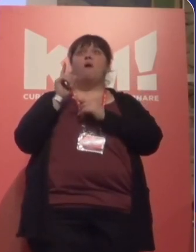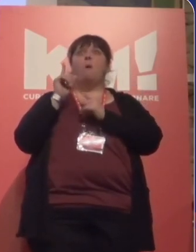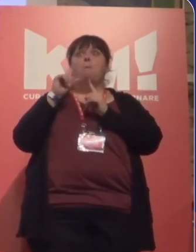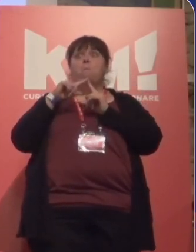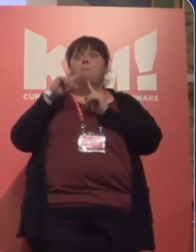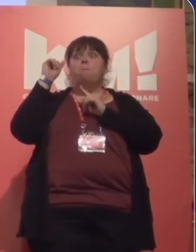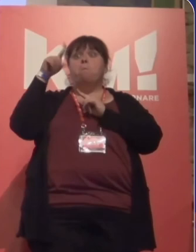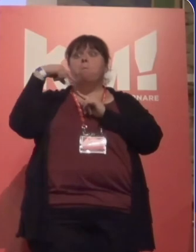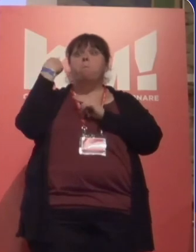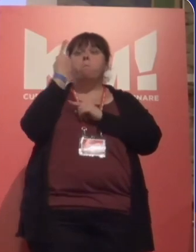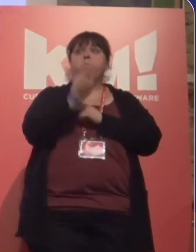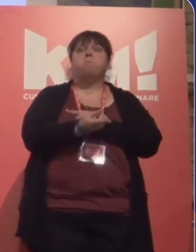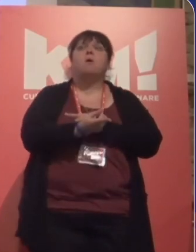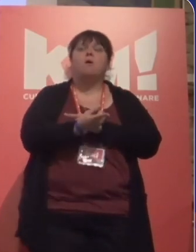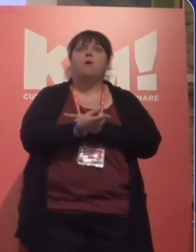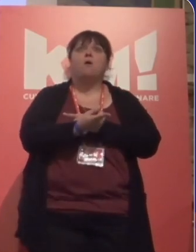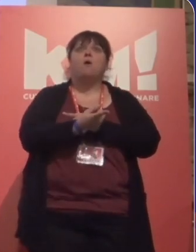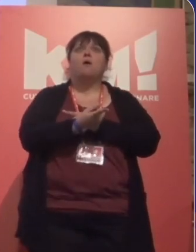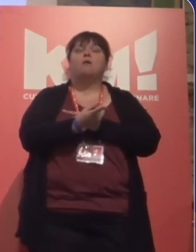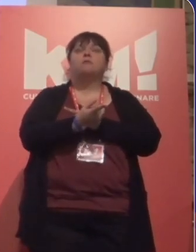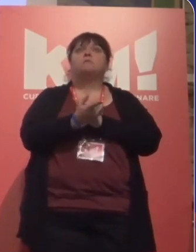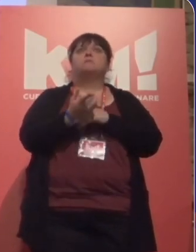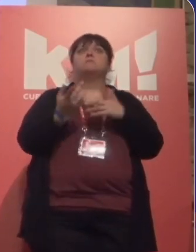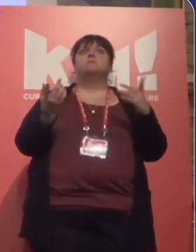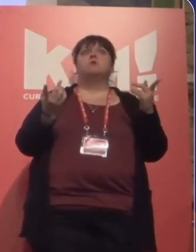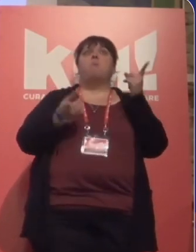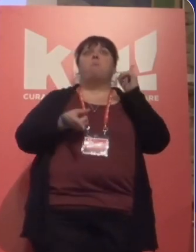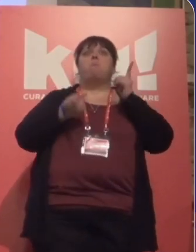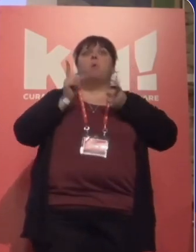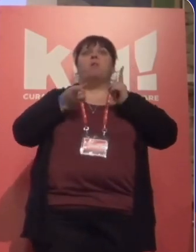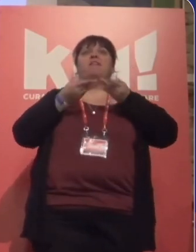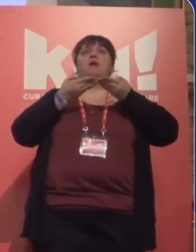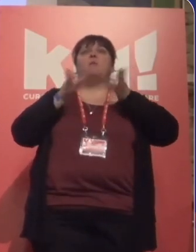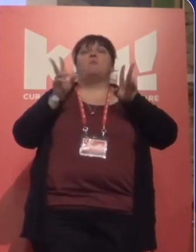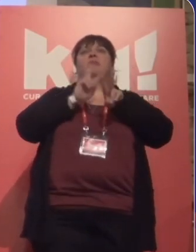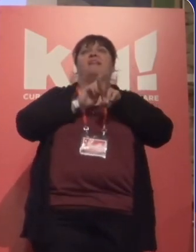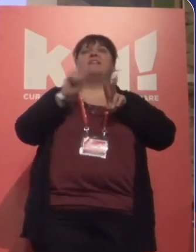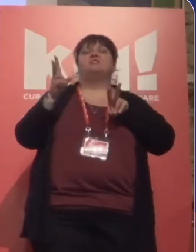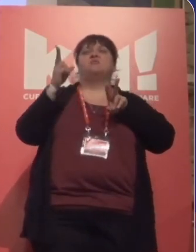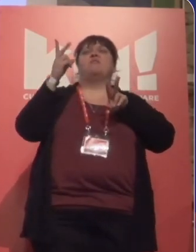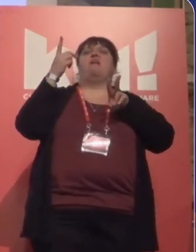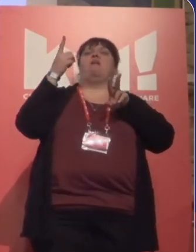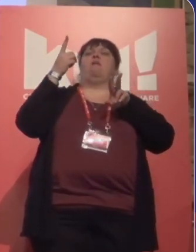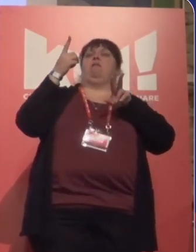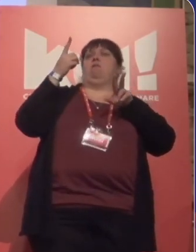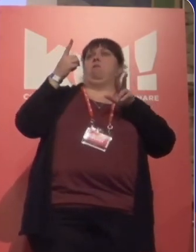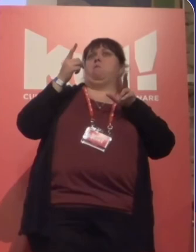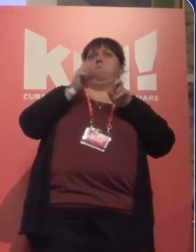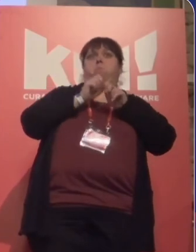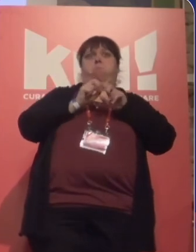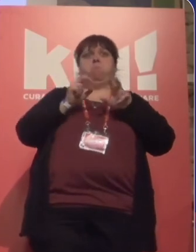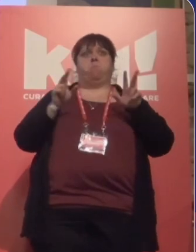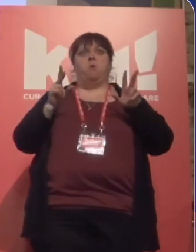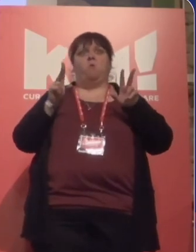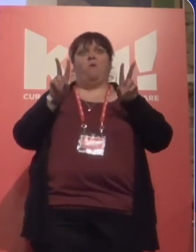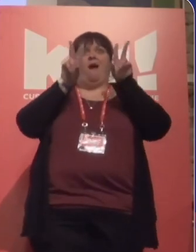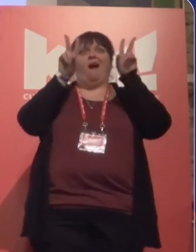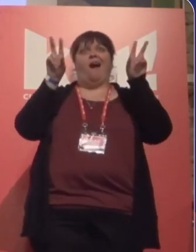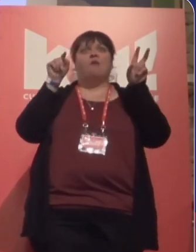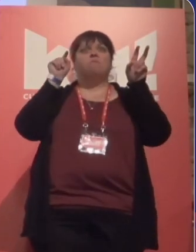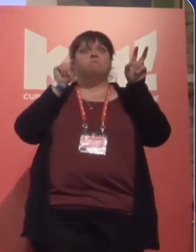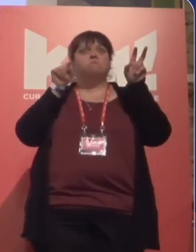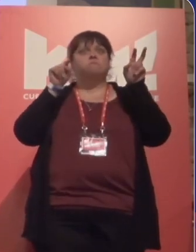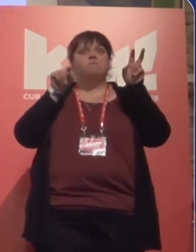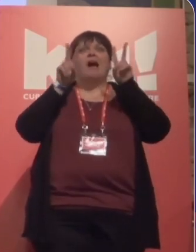punto di vista delle politiche pubbliche nazionali di un paese ma potrei dire perfino del vecchio